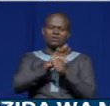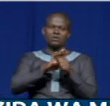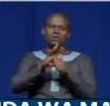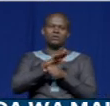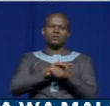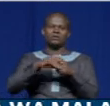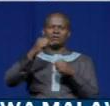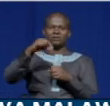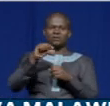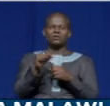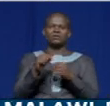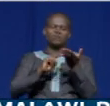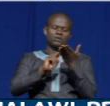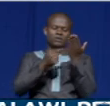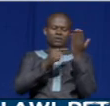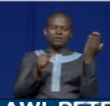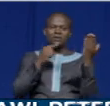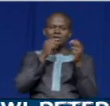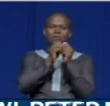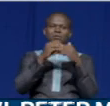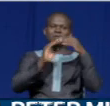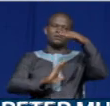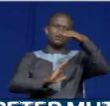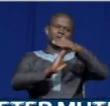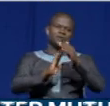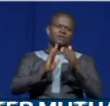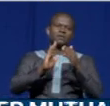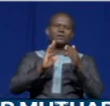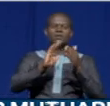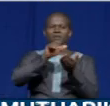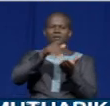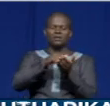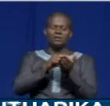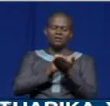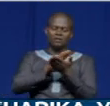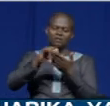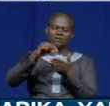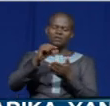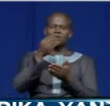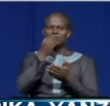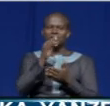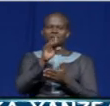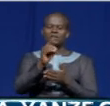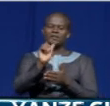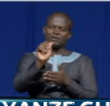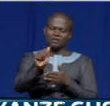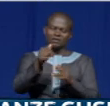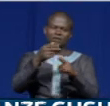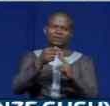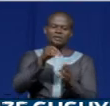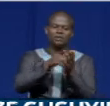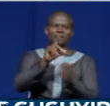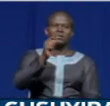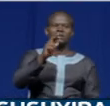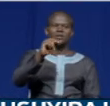ku isoko ivaje kubona abahanga turi kumwe n'umuyobozi mukuru w'ikigo cy'ubuziranenge bw'ibiribwa n'imiti FDA ariwe Dr. Karangwa Charles